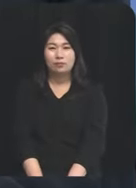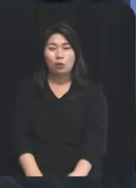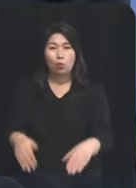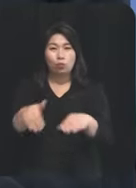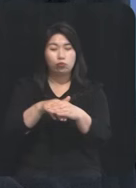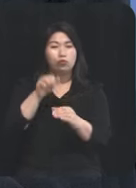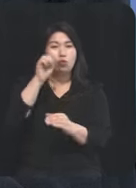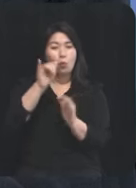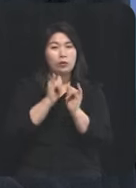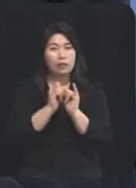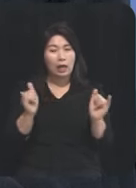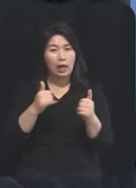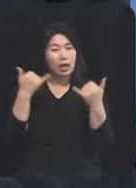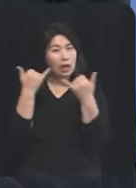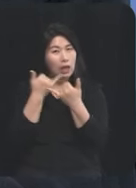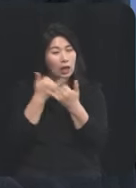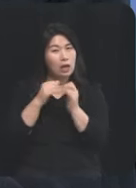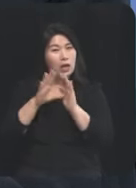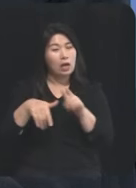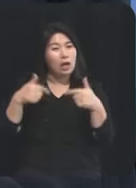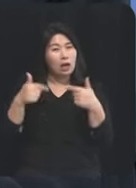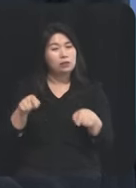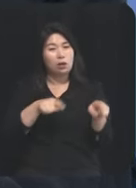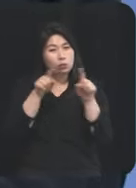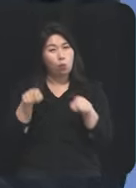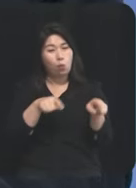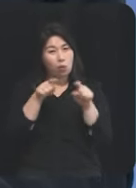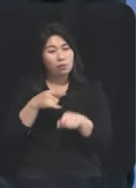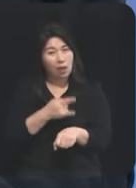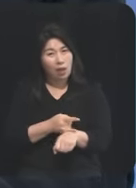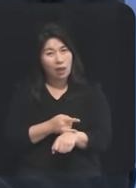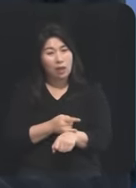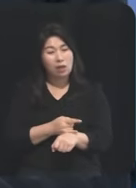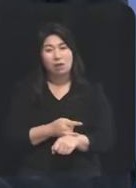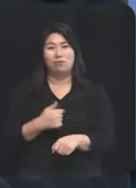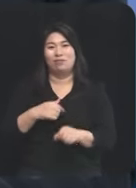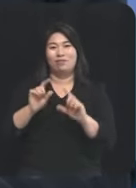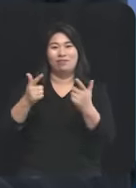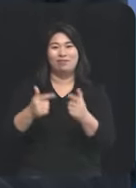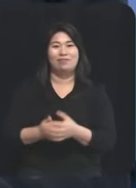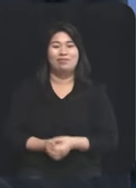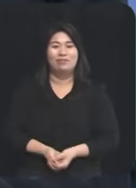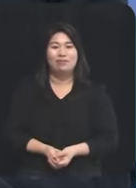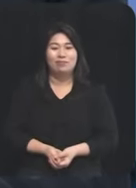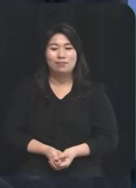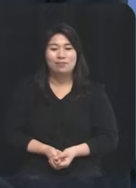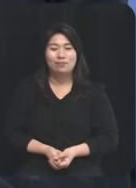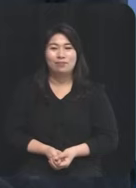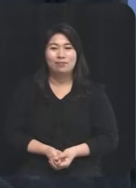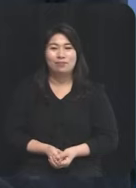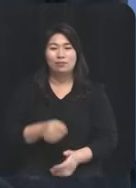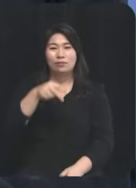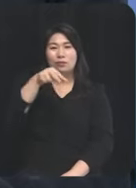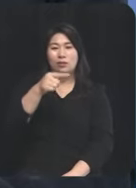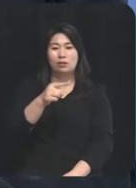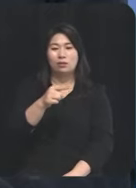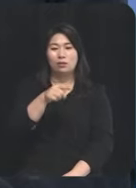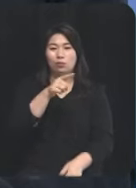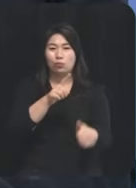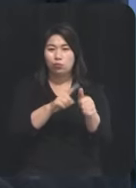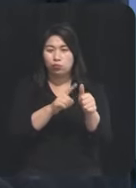후보님께서는 통화를 하실 때 항상 녹음을 하시나요? 그렇진 않습니다. 그럼 그 성재 그